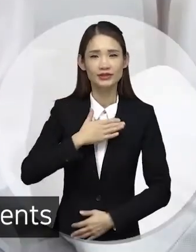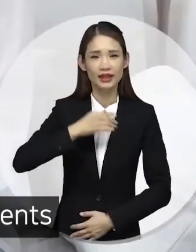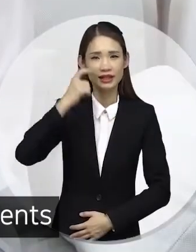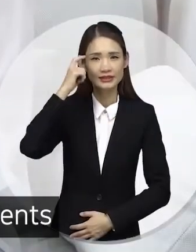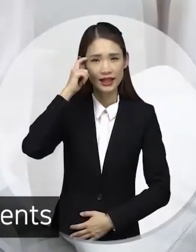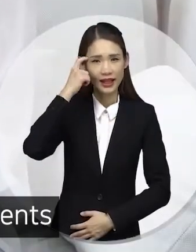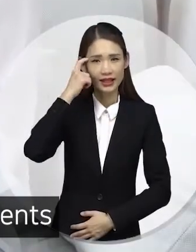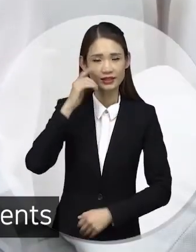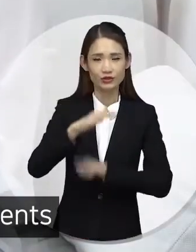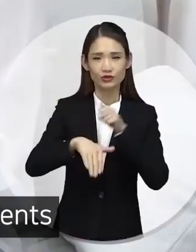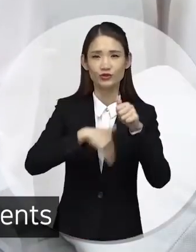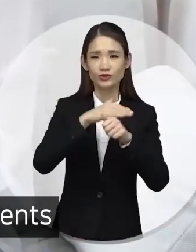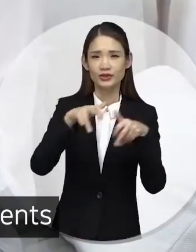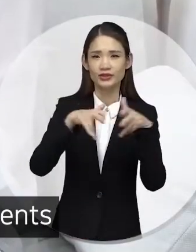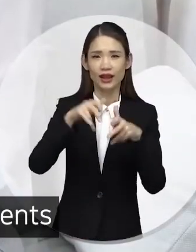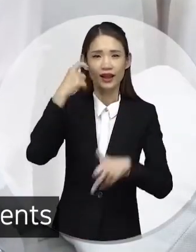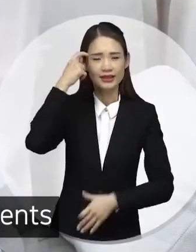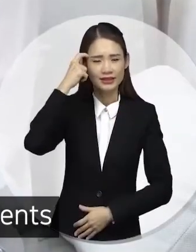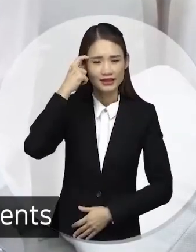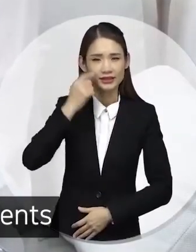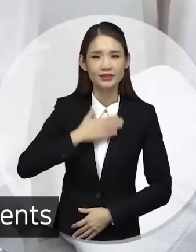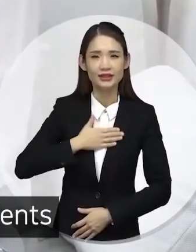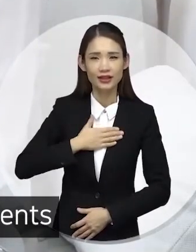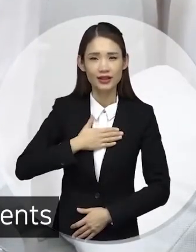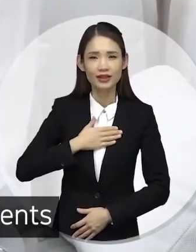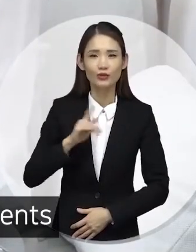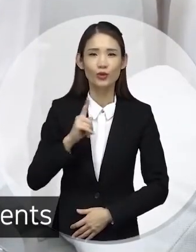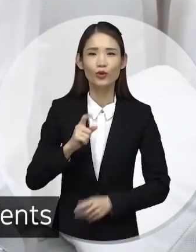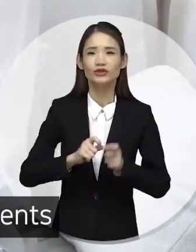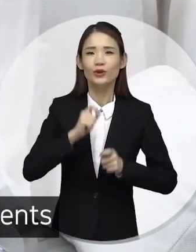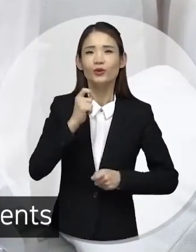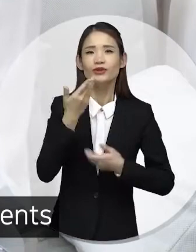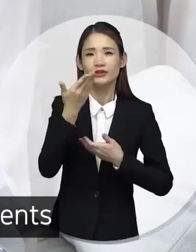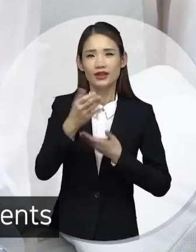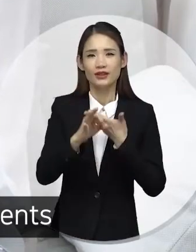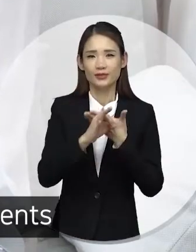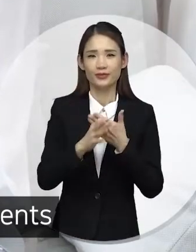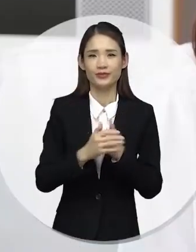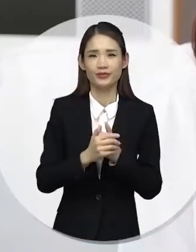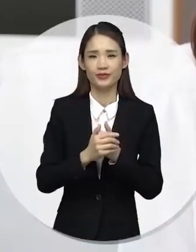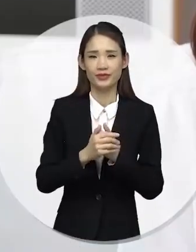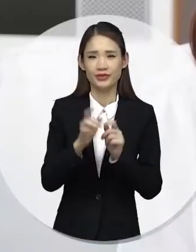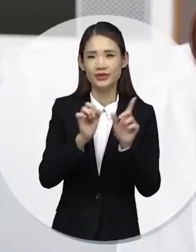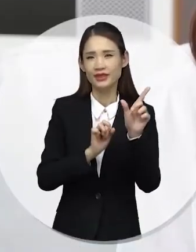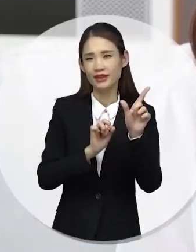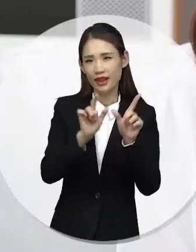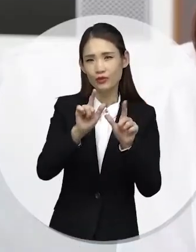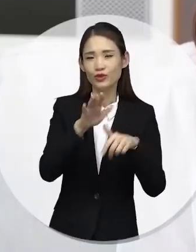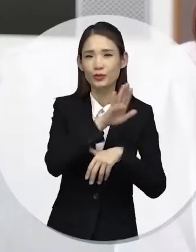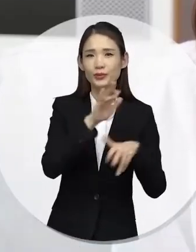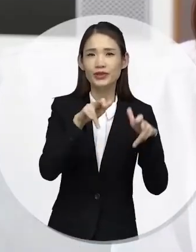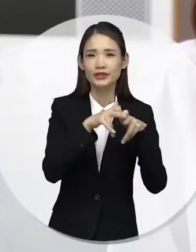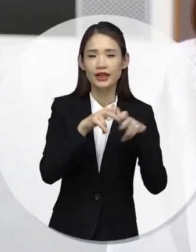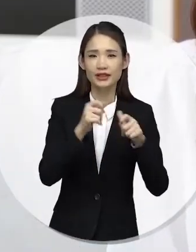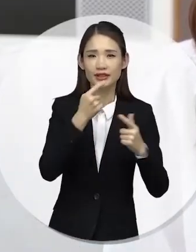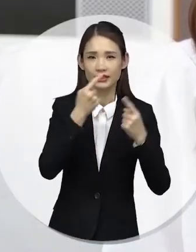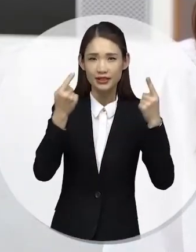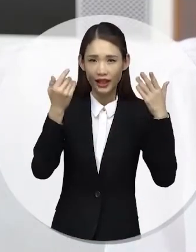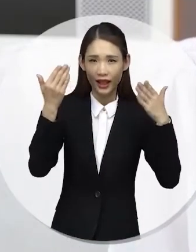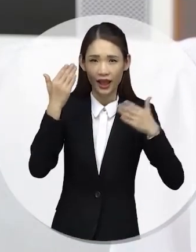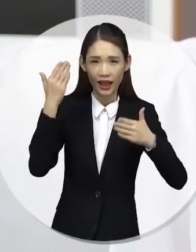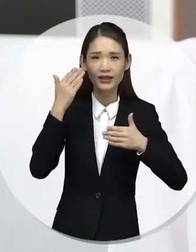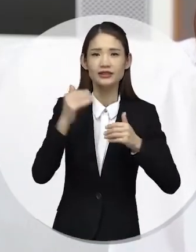제가 생각하는 주변의 장애 인식에 대해서는 솔직하게 말씀드리자면 대부분의 비장애인